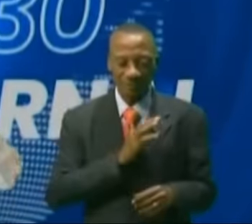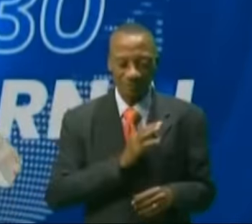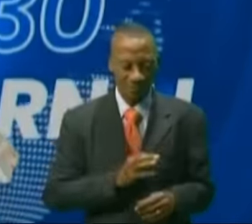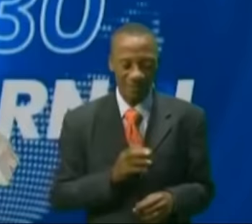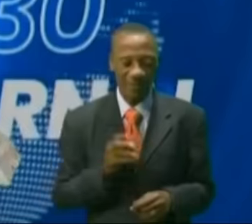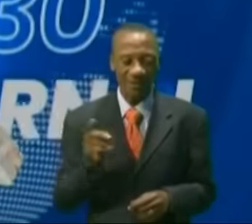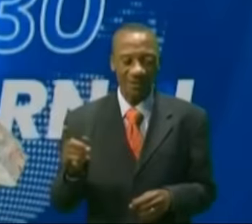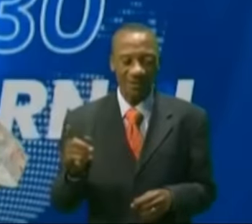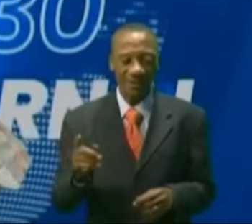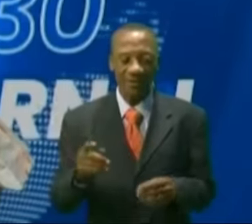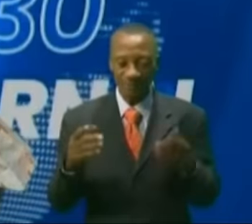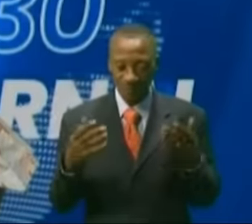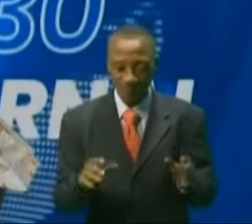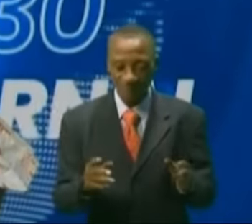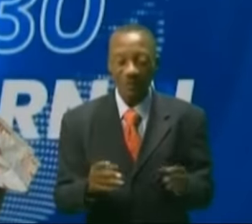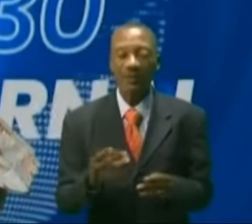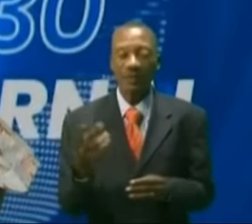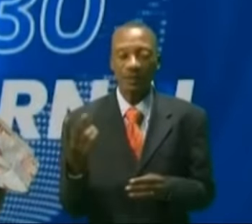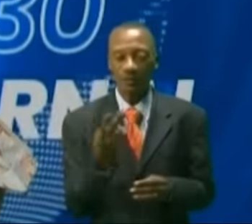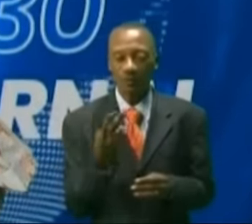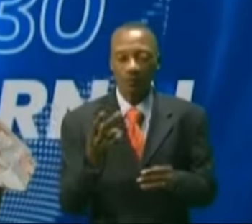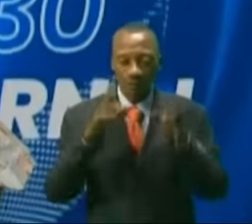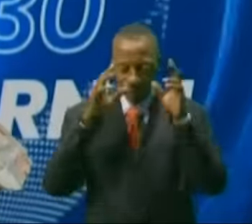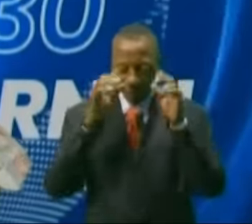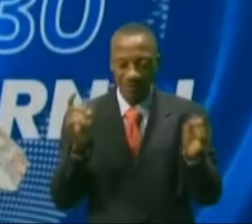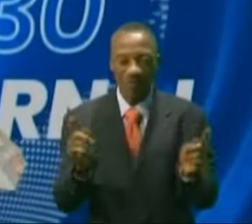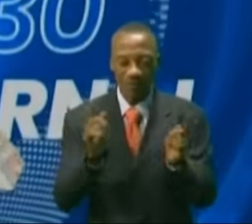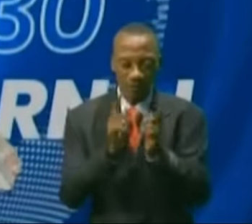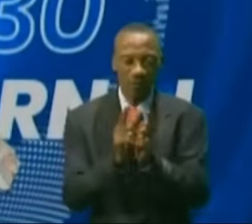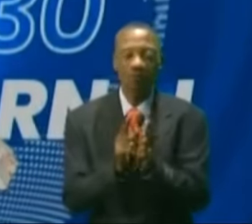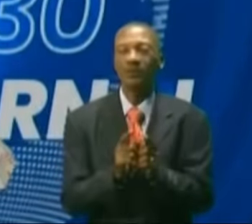suivre la lecture avec Joseph Oscar Mbalkayi.